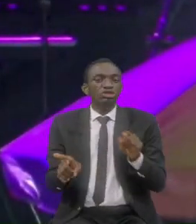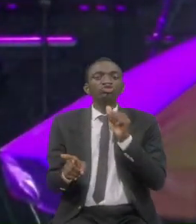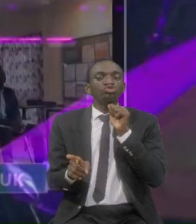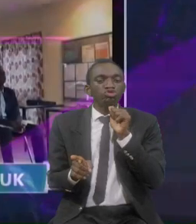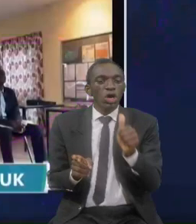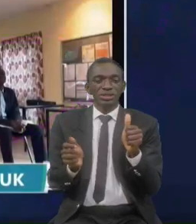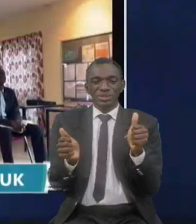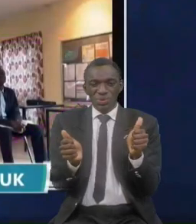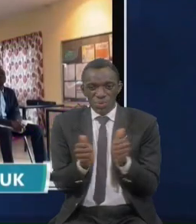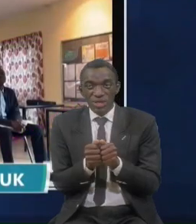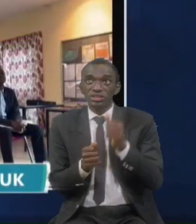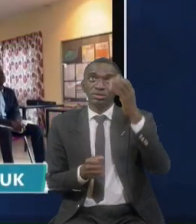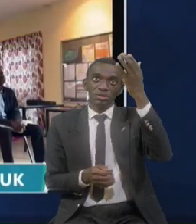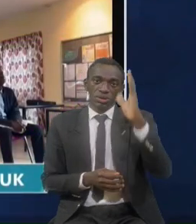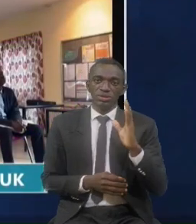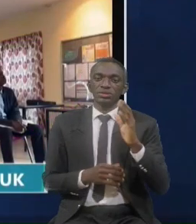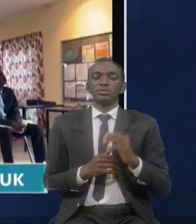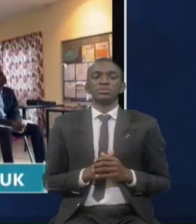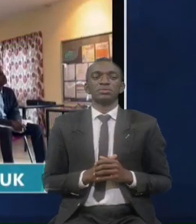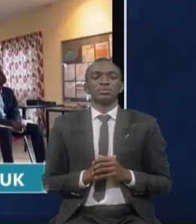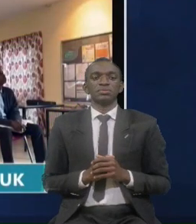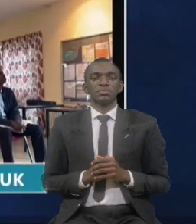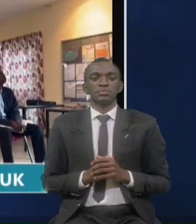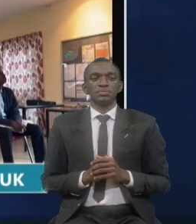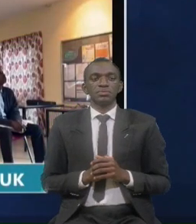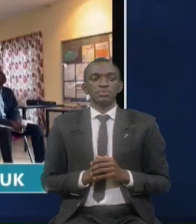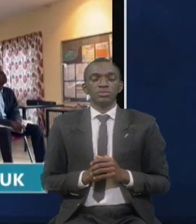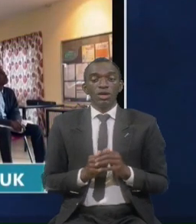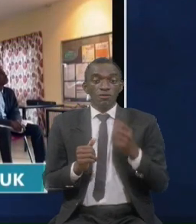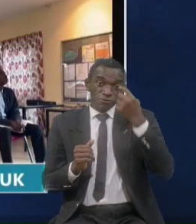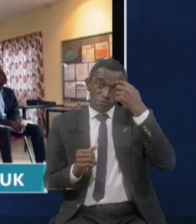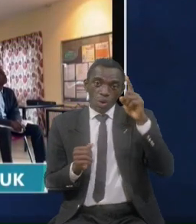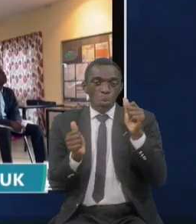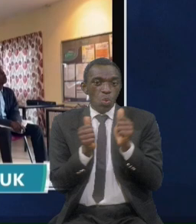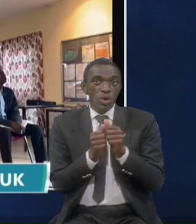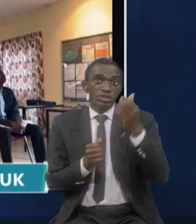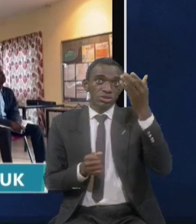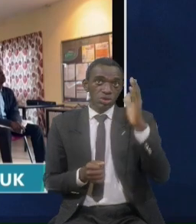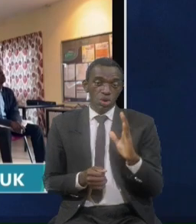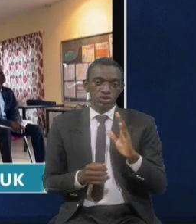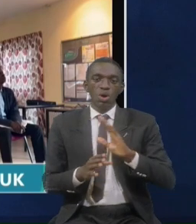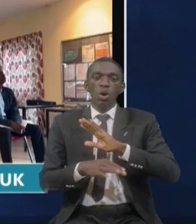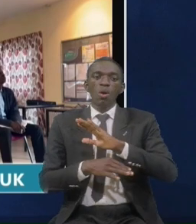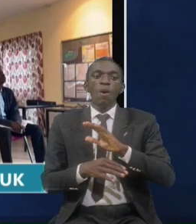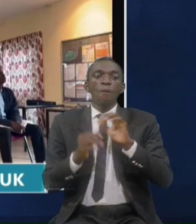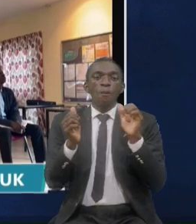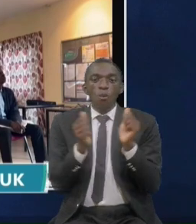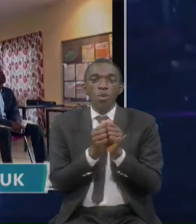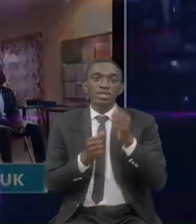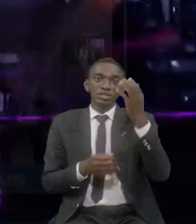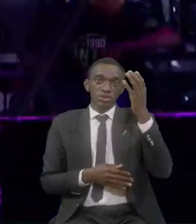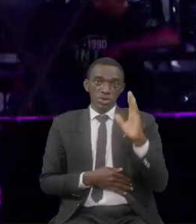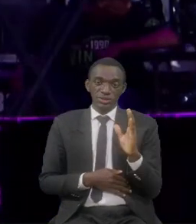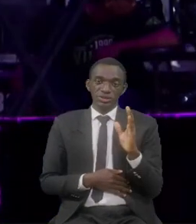ni Jesus, pero dili diha sa Dios. For with God. Diha sa gahom sa Dios. With God. Kauban sa Dios.